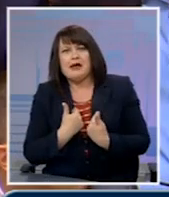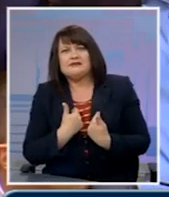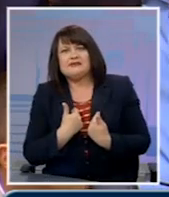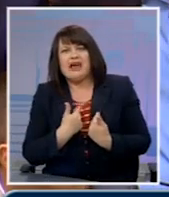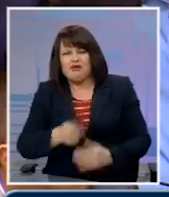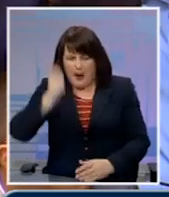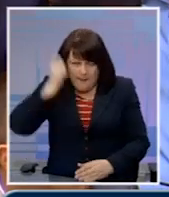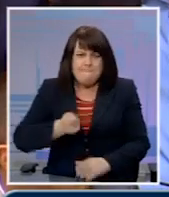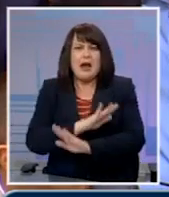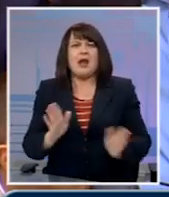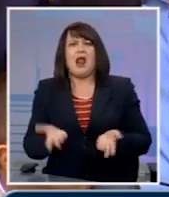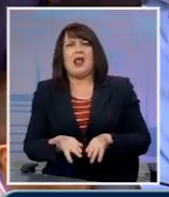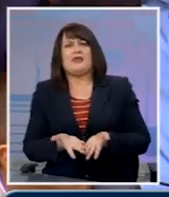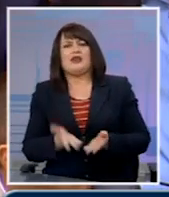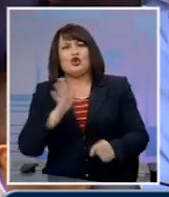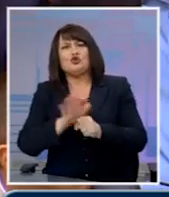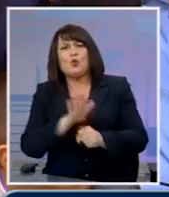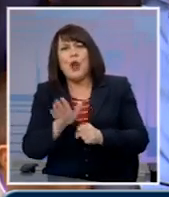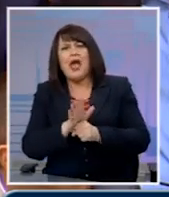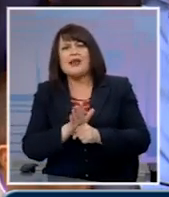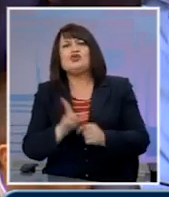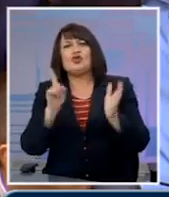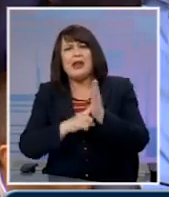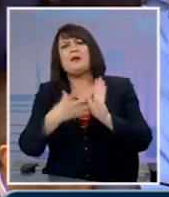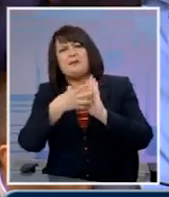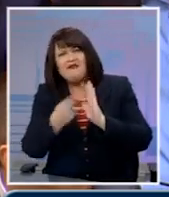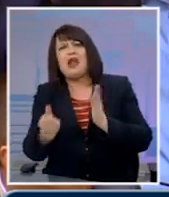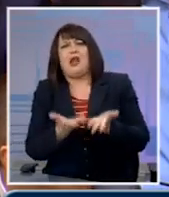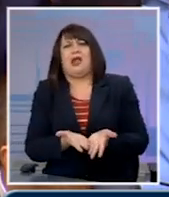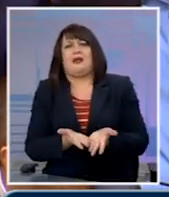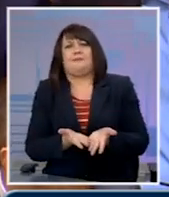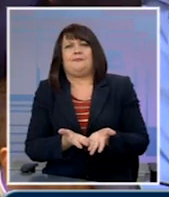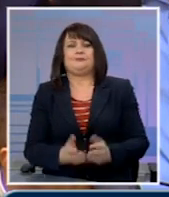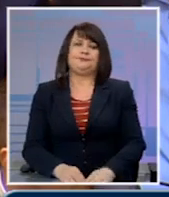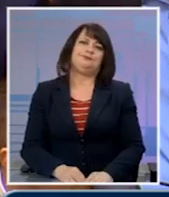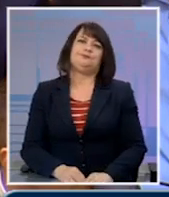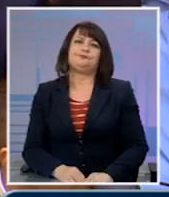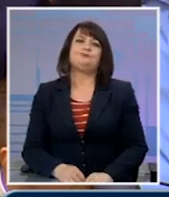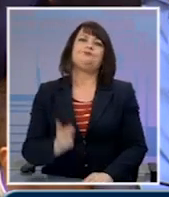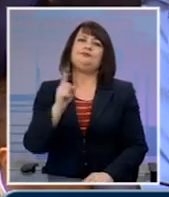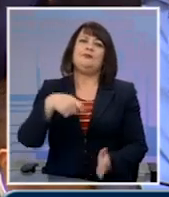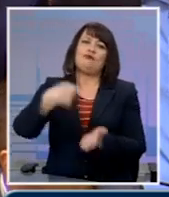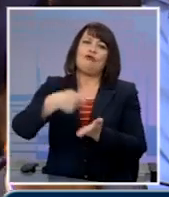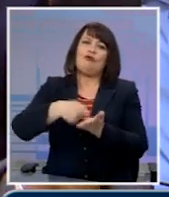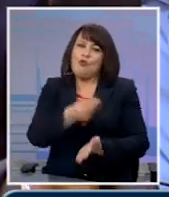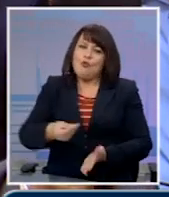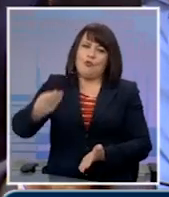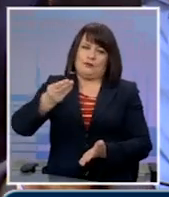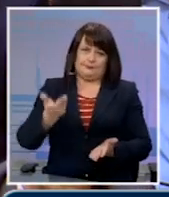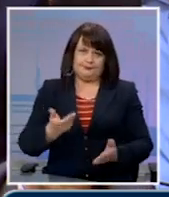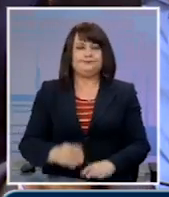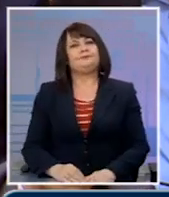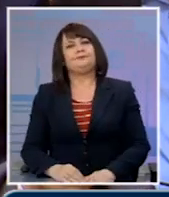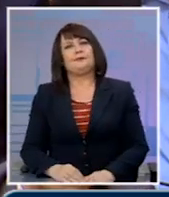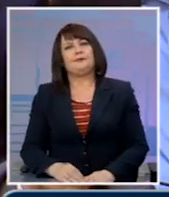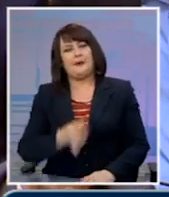είναι απαράδεκτο και τουλάχιστον θα έπρεπε να παραληφθεί έρχομαι στους μεσους πόρους το